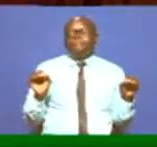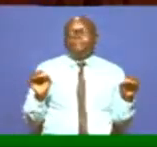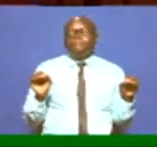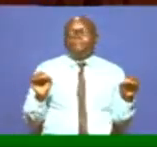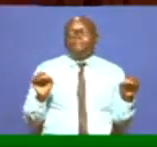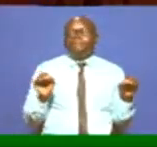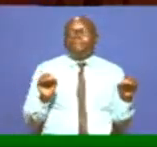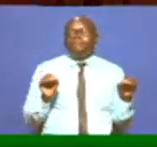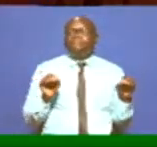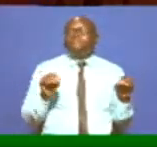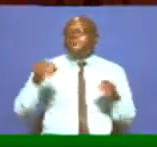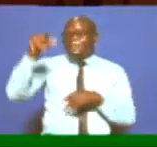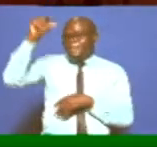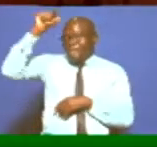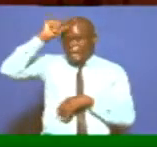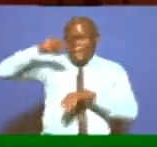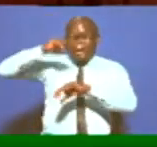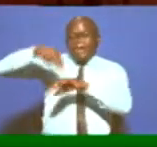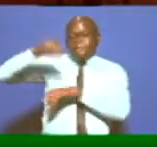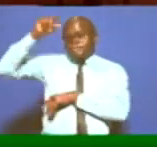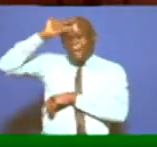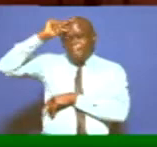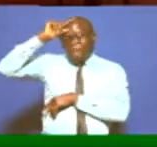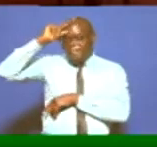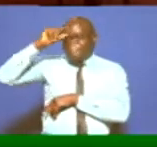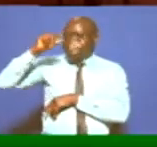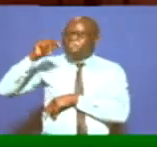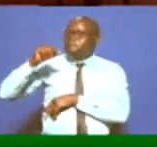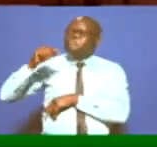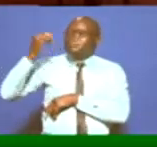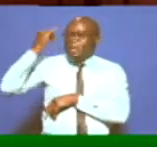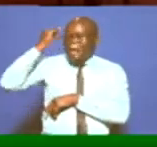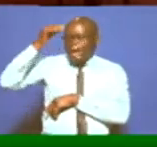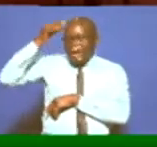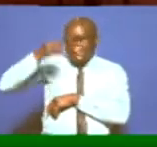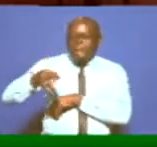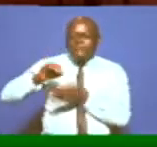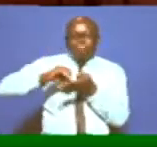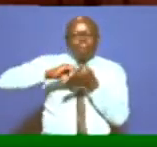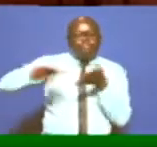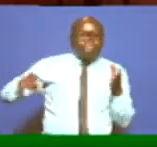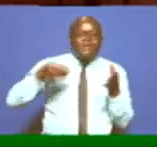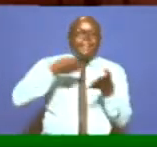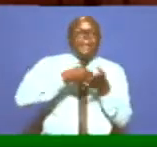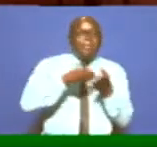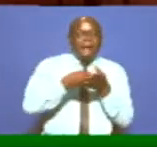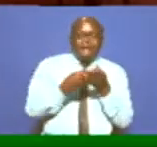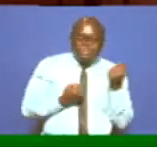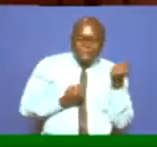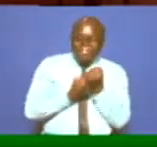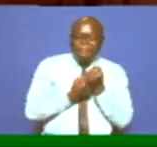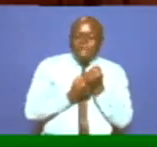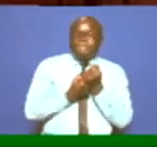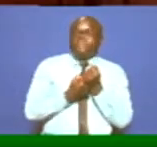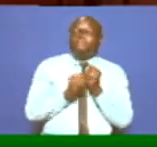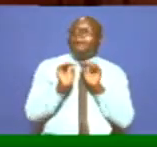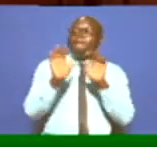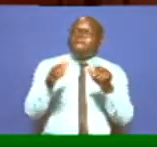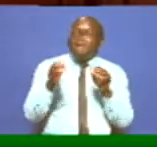ombi la serikali kuu ya kuondoa pesa ambayo ilikuwa imetengewa kupunguza bei na gharama ya fertilizer ama